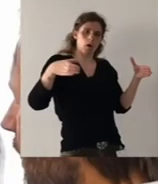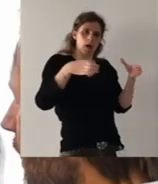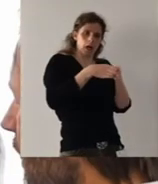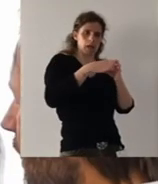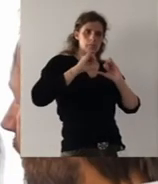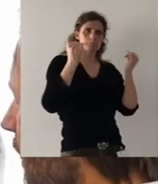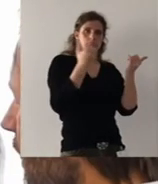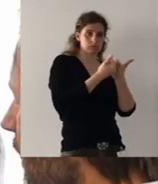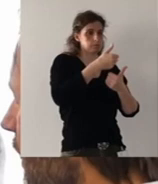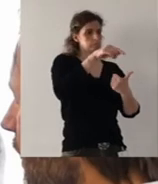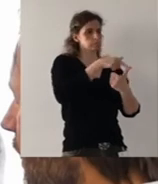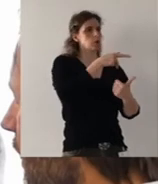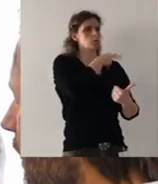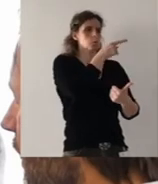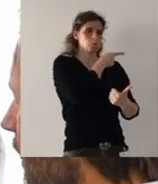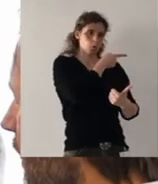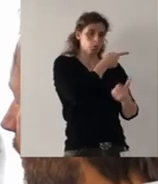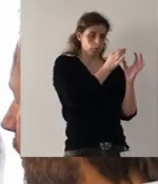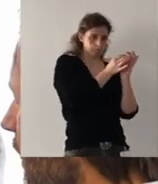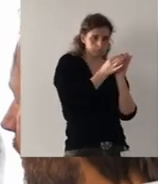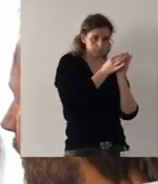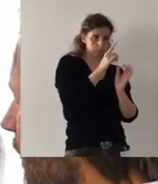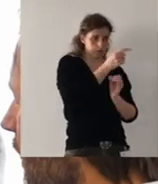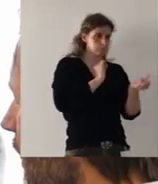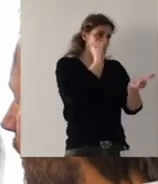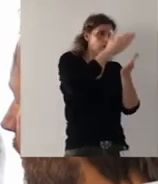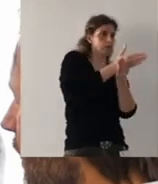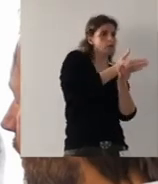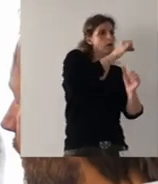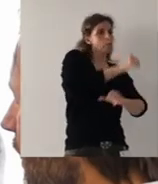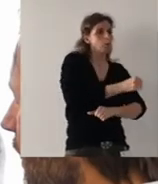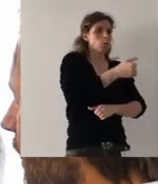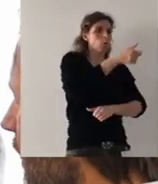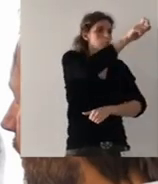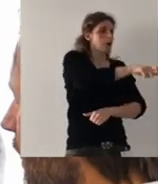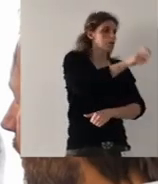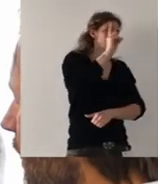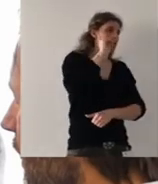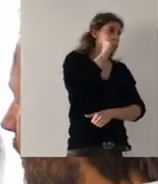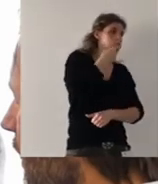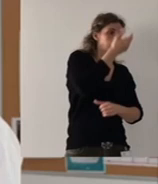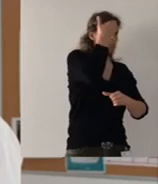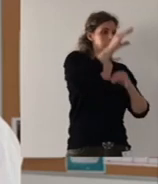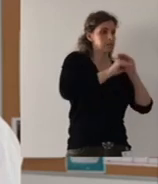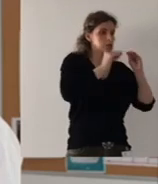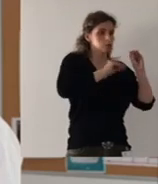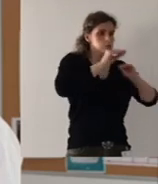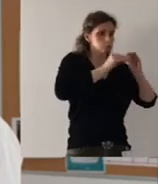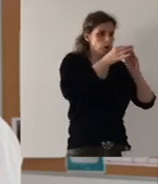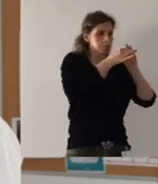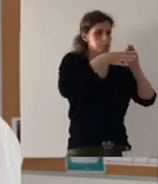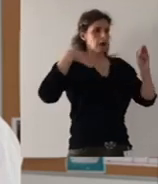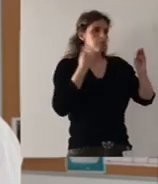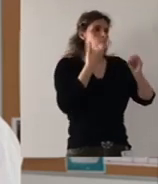équipe, il y a un médecin coordonnateur qui peut intervenir en fait pour des patients qui seraient en rupture de soins, qui auraient une